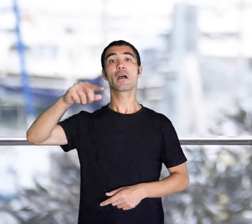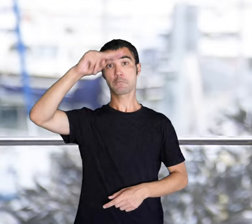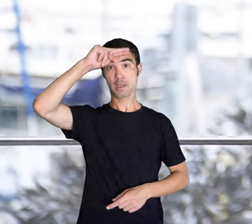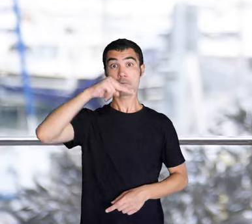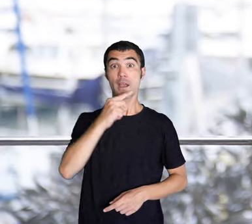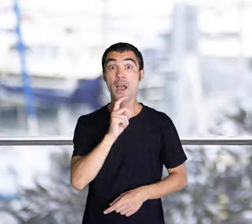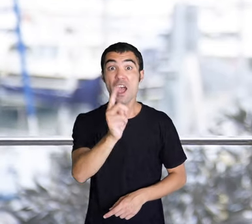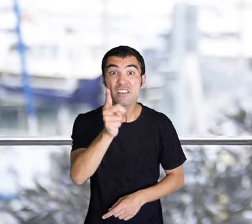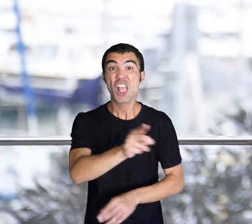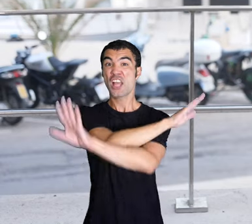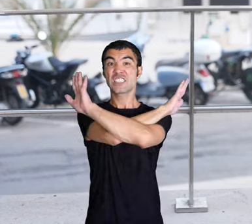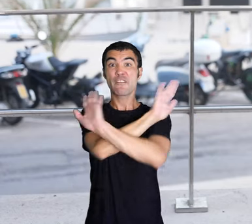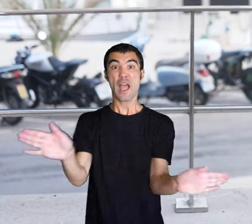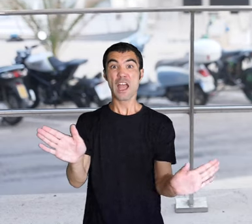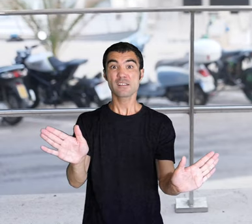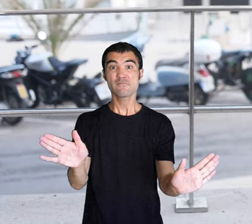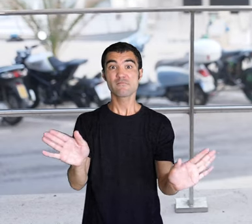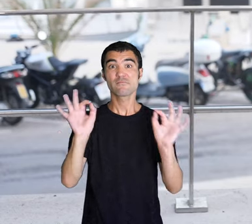dir, s'ha acabat.